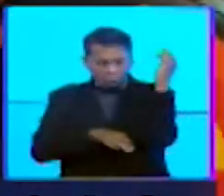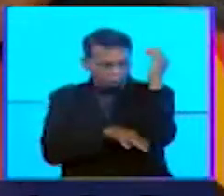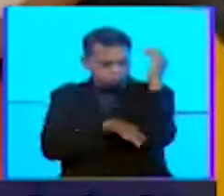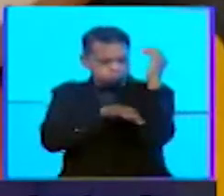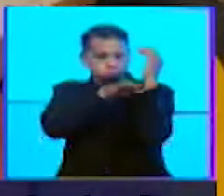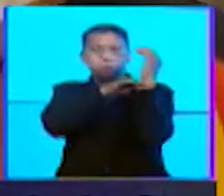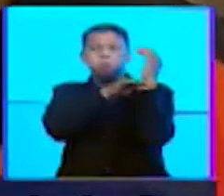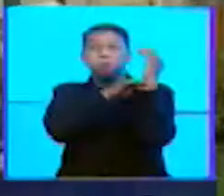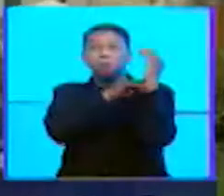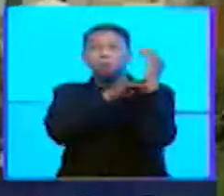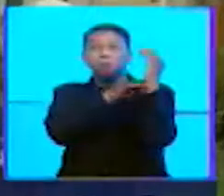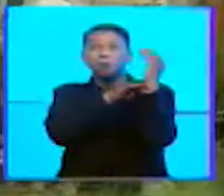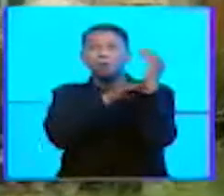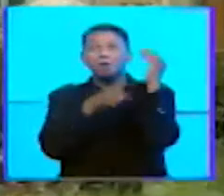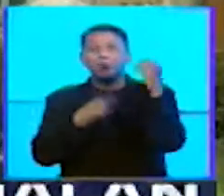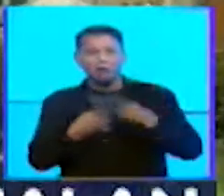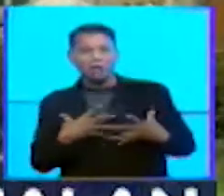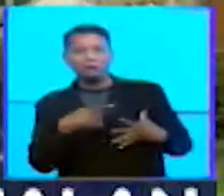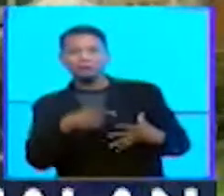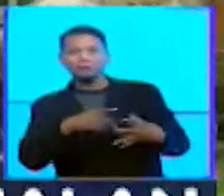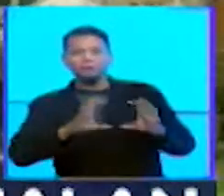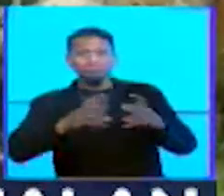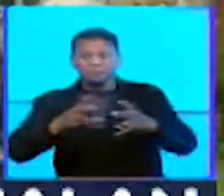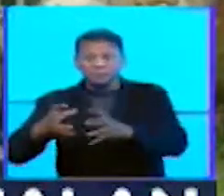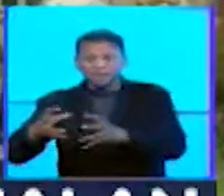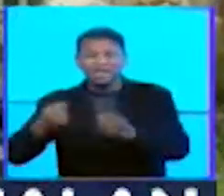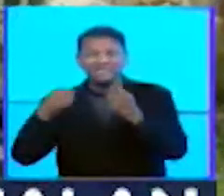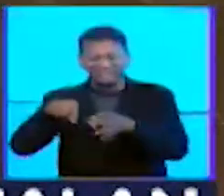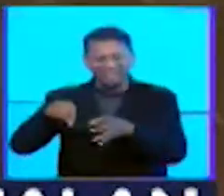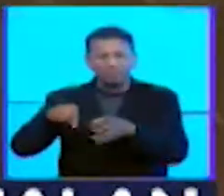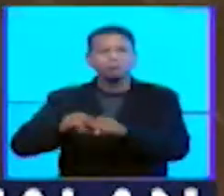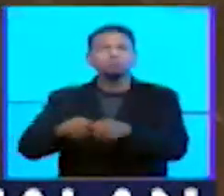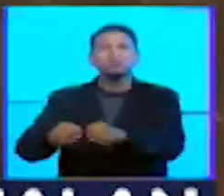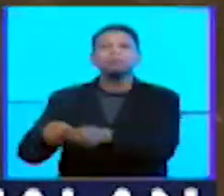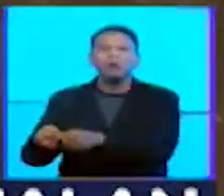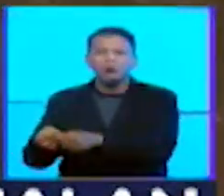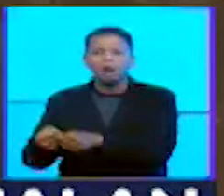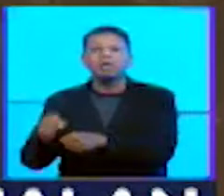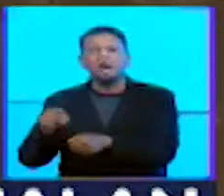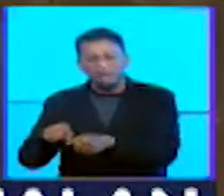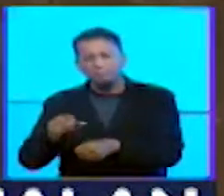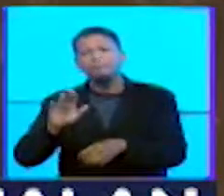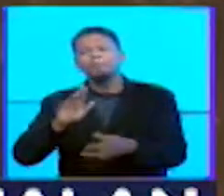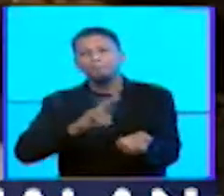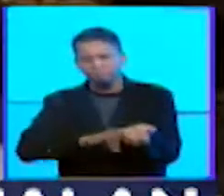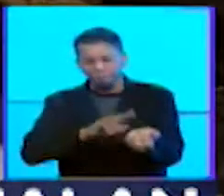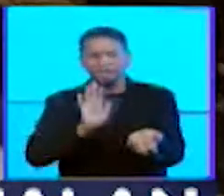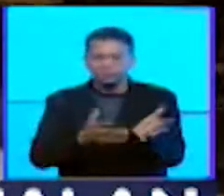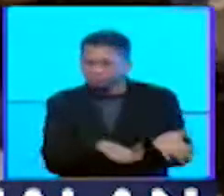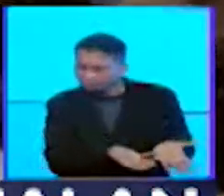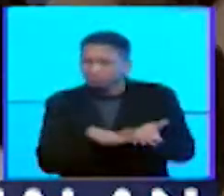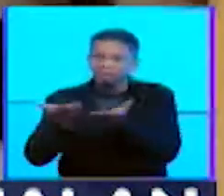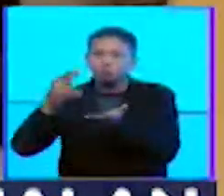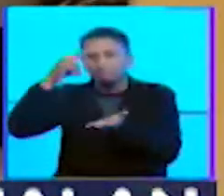pelataran rumah sakit saja. Hingga kini seluruh pasien masih dievakuasi ke rumah sakit lain dan pelayanan terpaksa